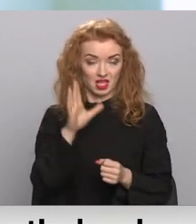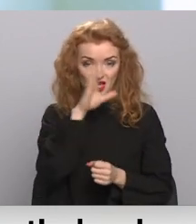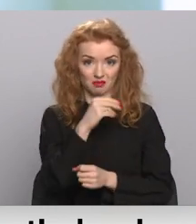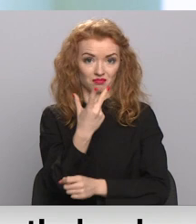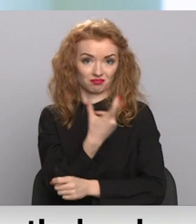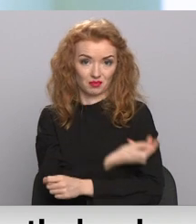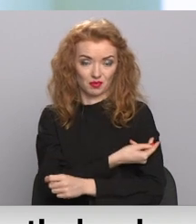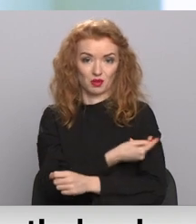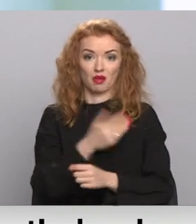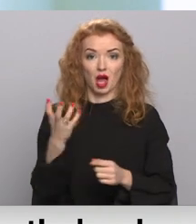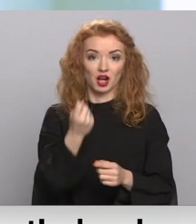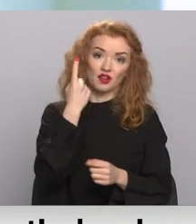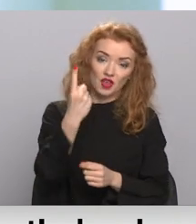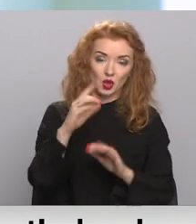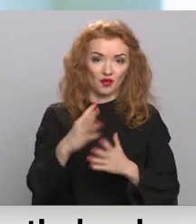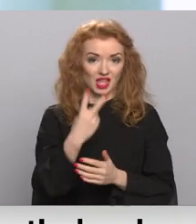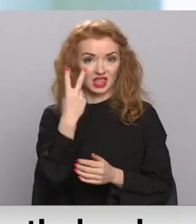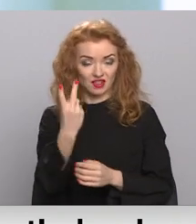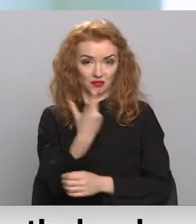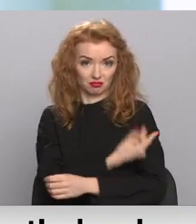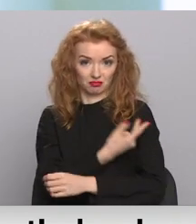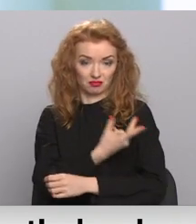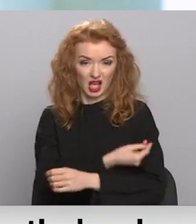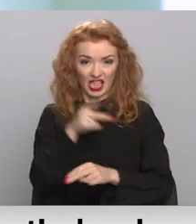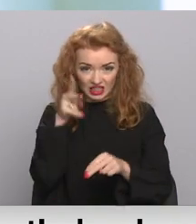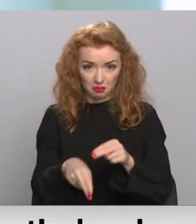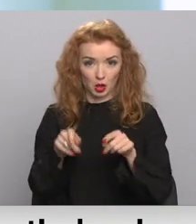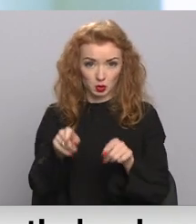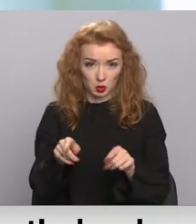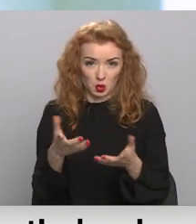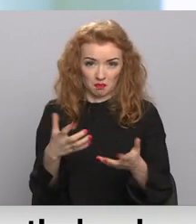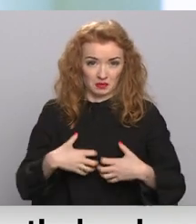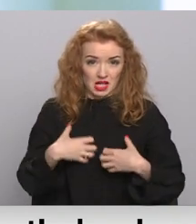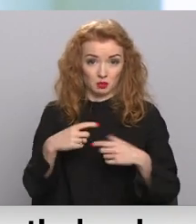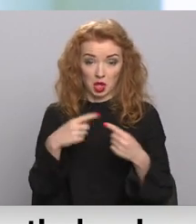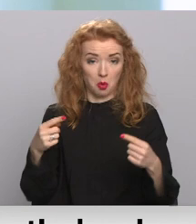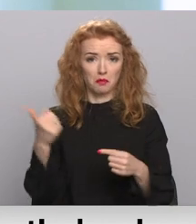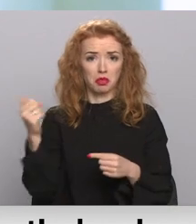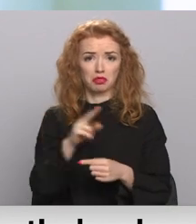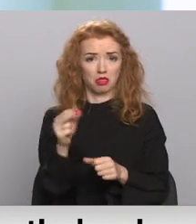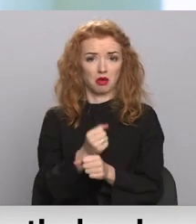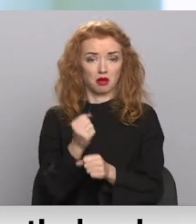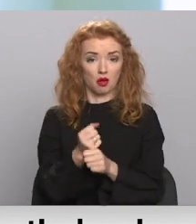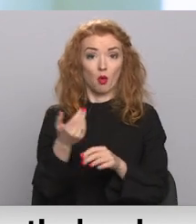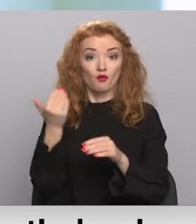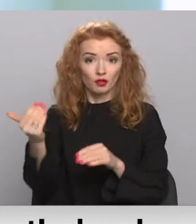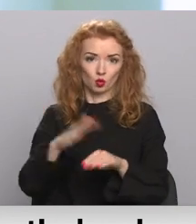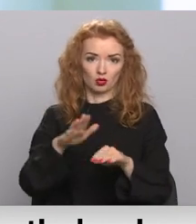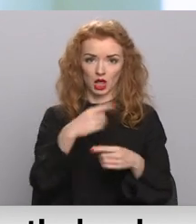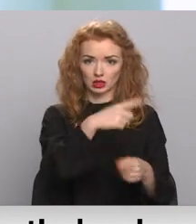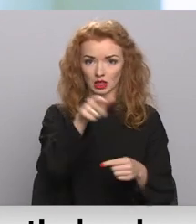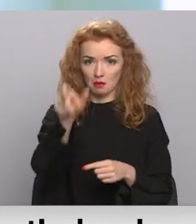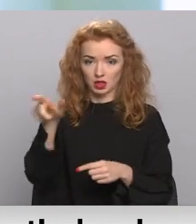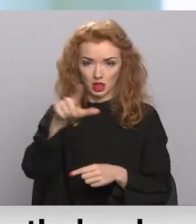ar vienu vakcīnu vai ar divām izbeigt šo marasumu, to nedara. Un viņa dēļ cieši pacienti, kuriem